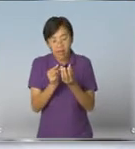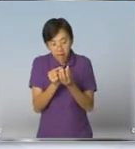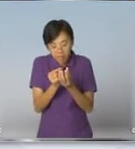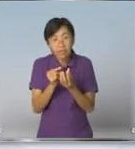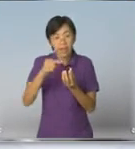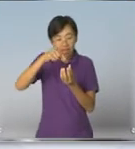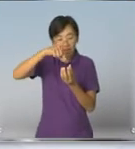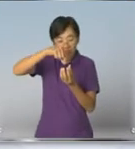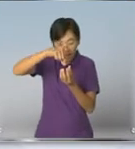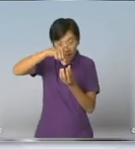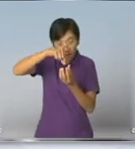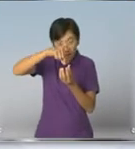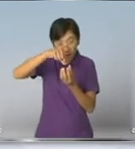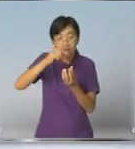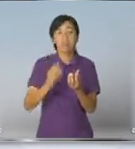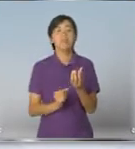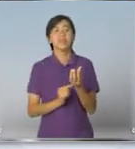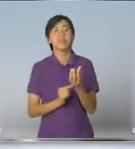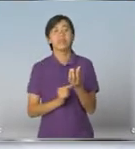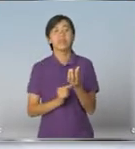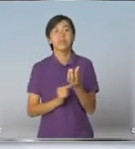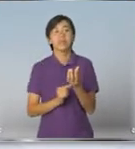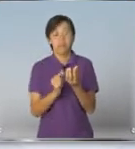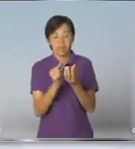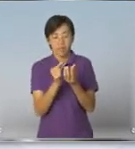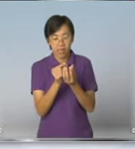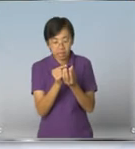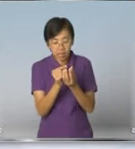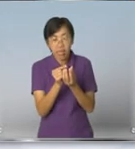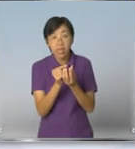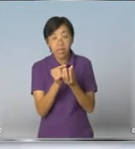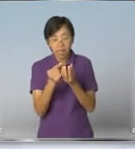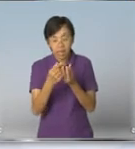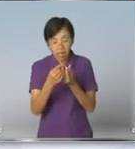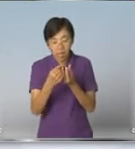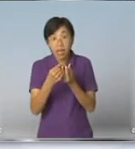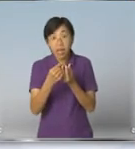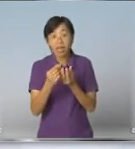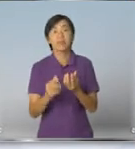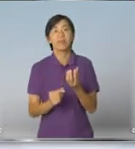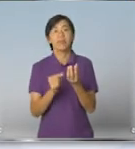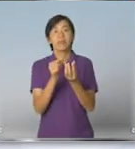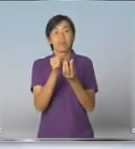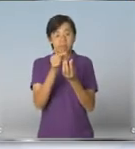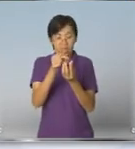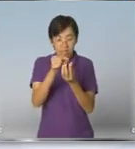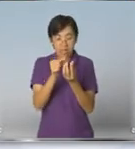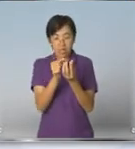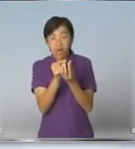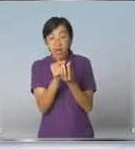อ ันนี้อันแรกนะคะตรงกลางแล้วก็อันที่2 ครับ นะคะอันที่2สับหว่าง ครับ ให้อยู่ตรงกล